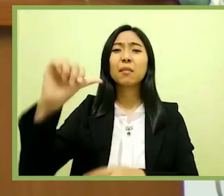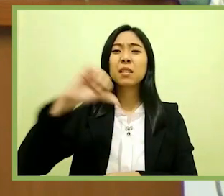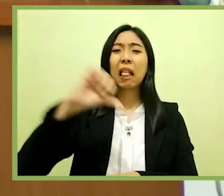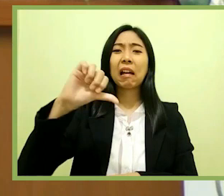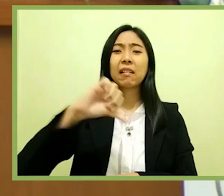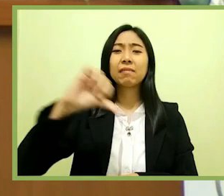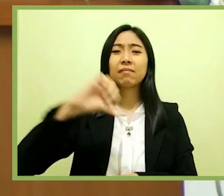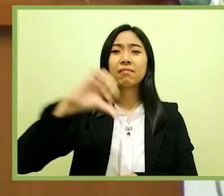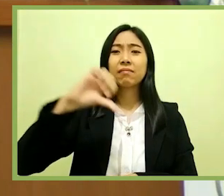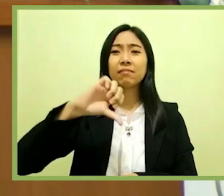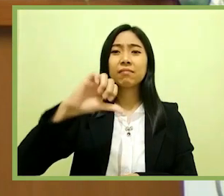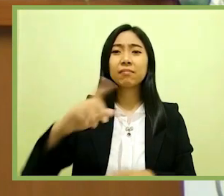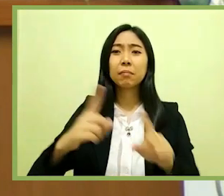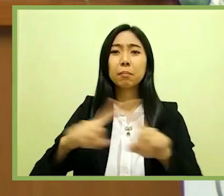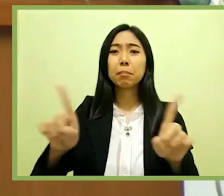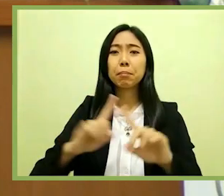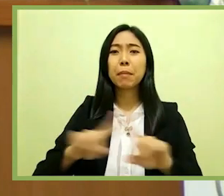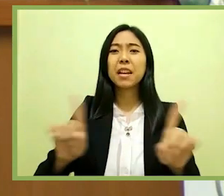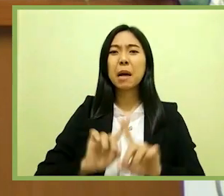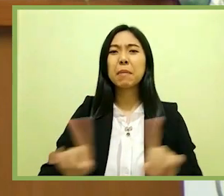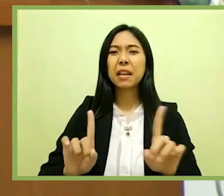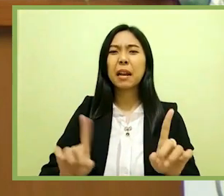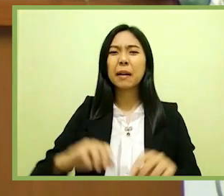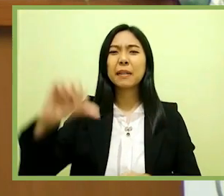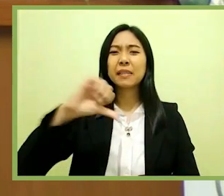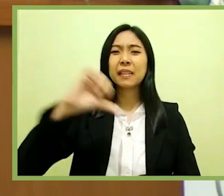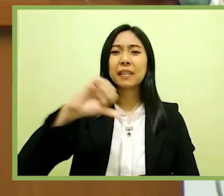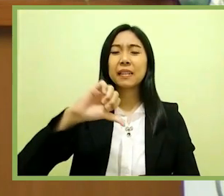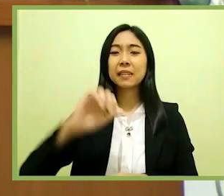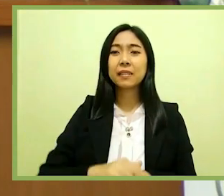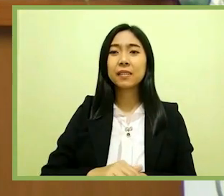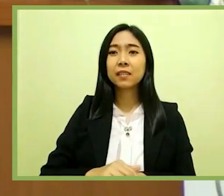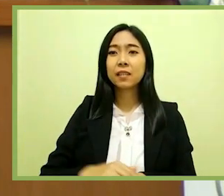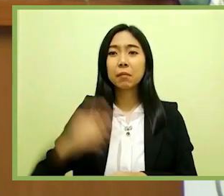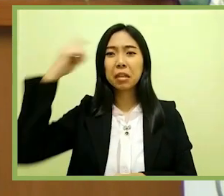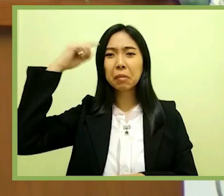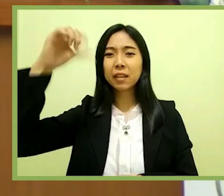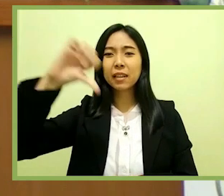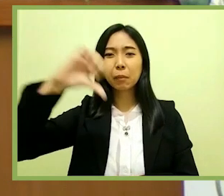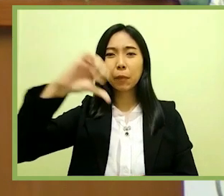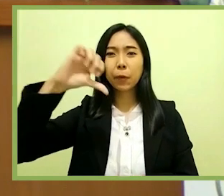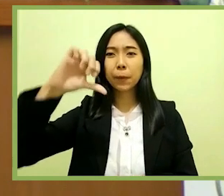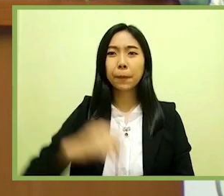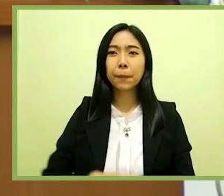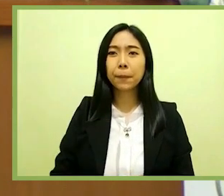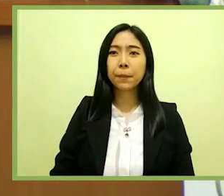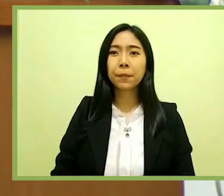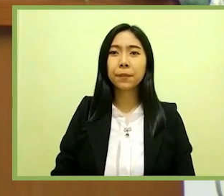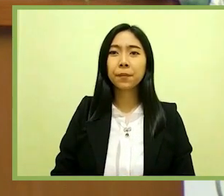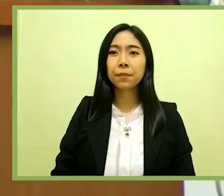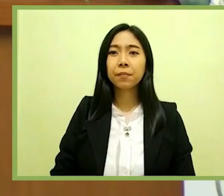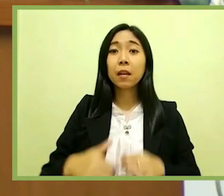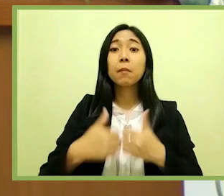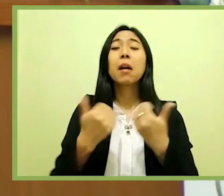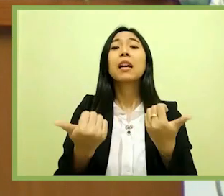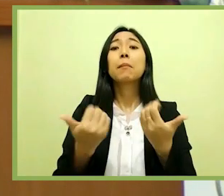yang berbeda, entah itu beda agama, beda pandangan politik, beda suku dan yang lainnya,